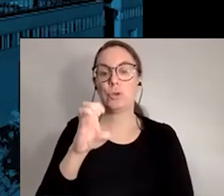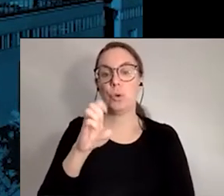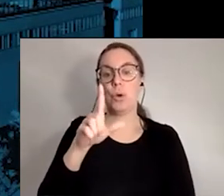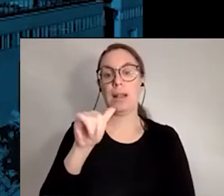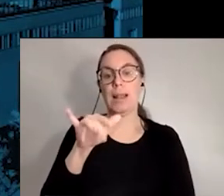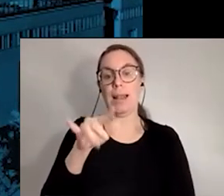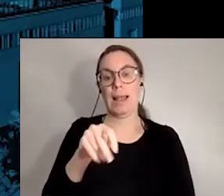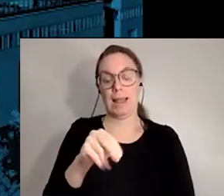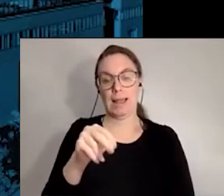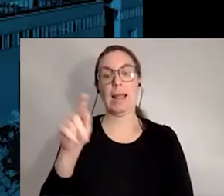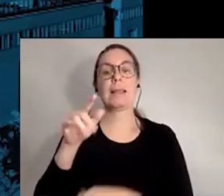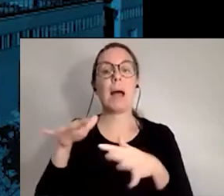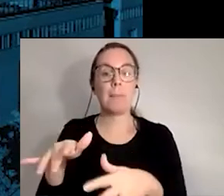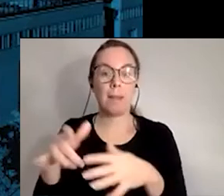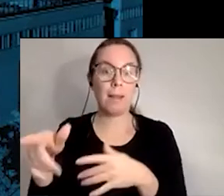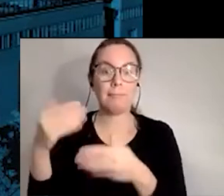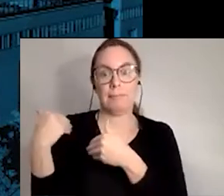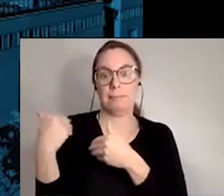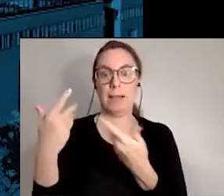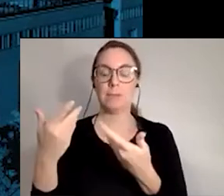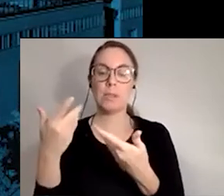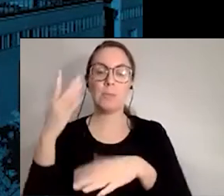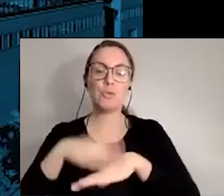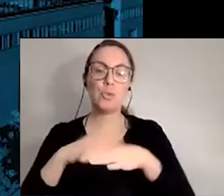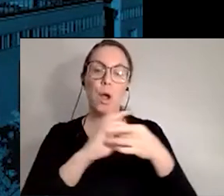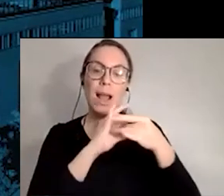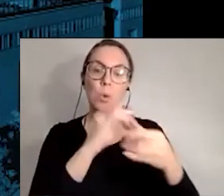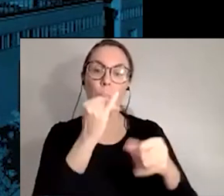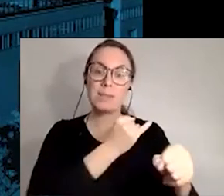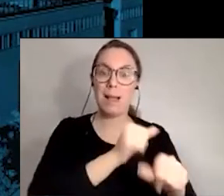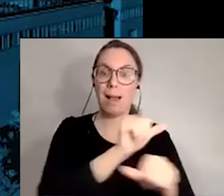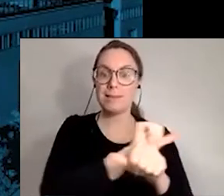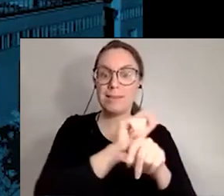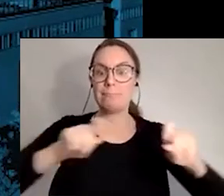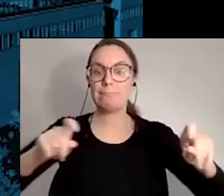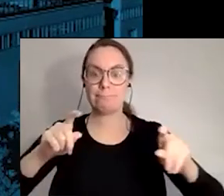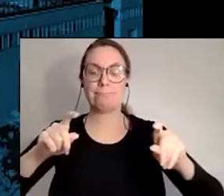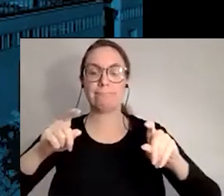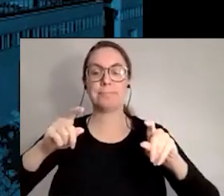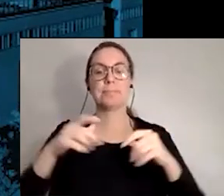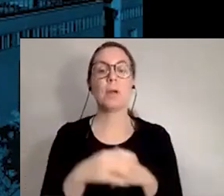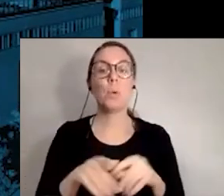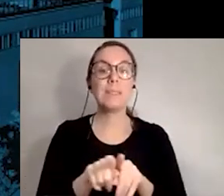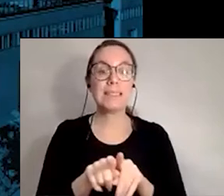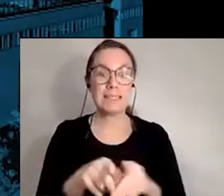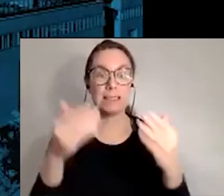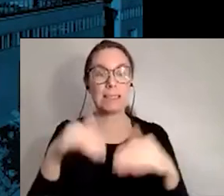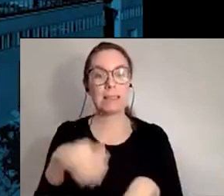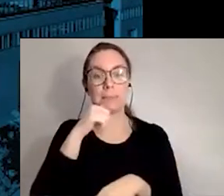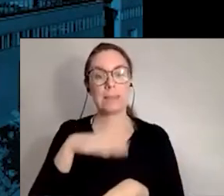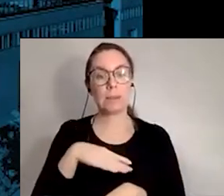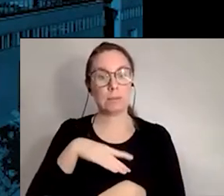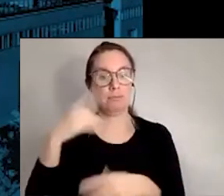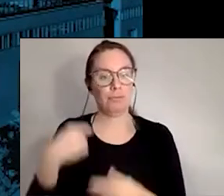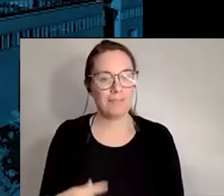conseiller chargé de la coordination des activités institutionnelles internationales, ainsi qu'à Mme Geneviève